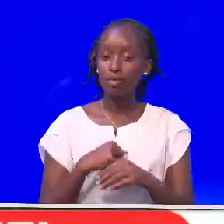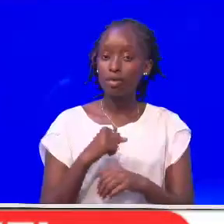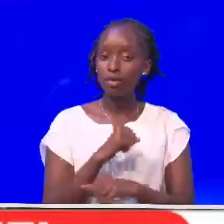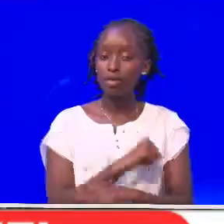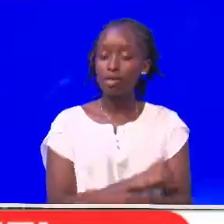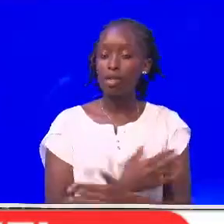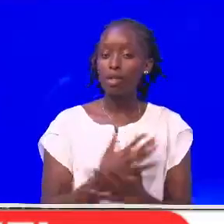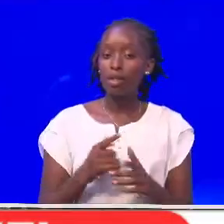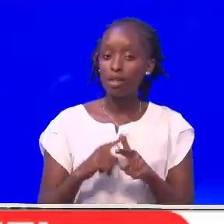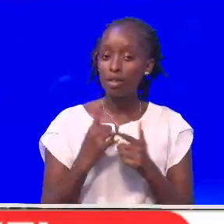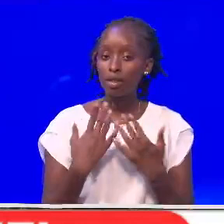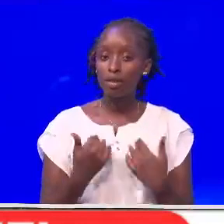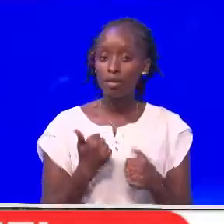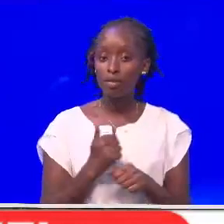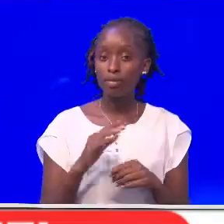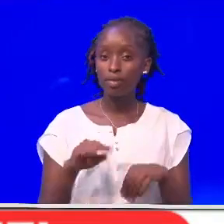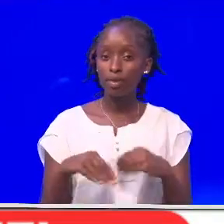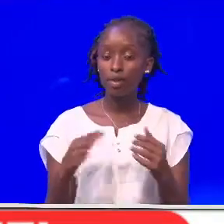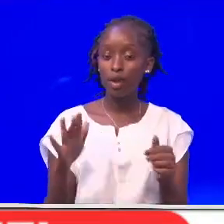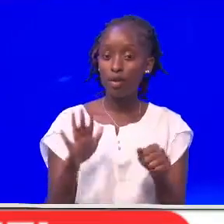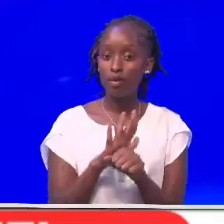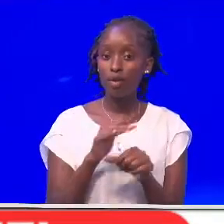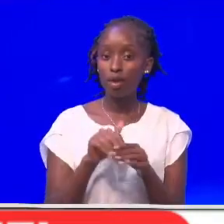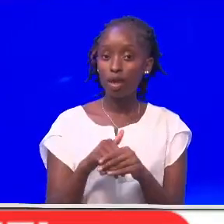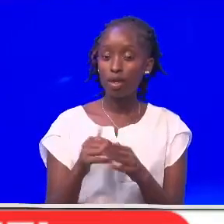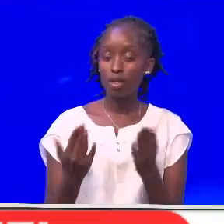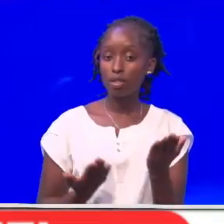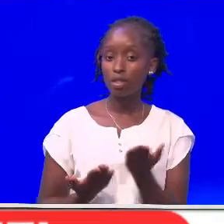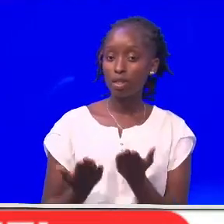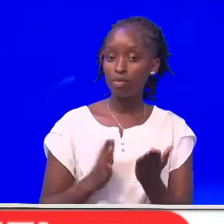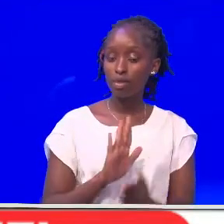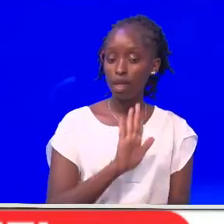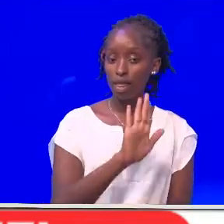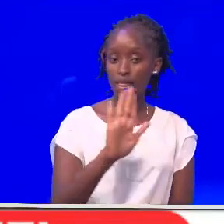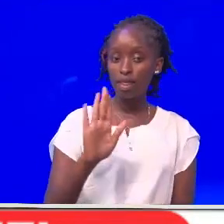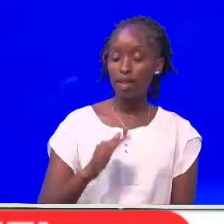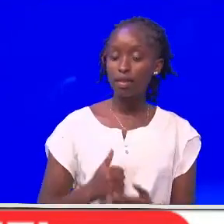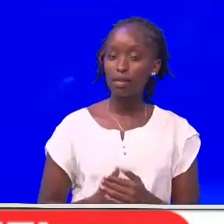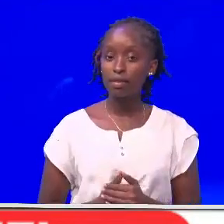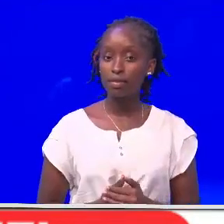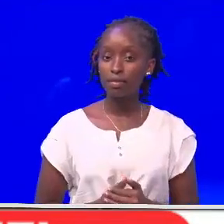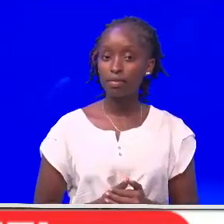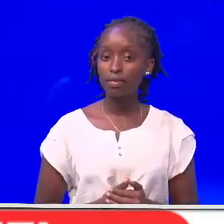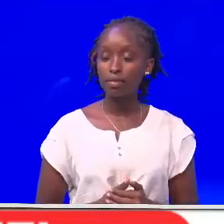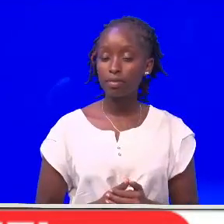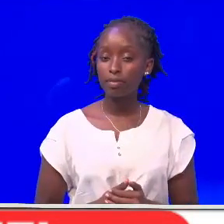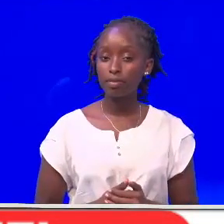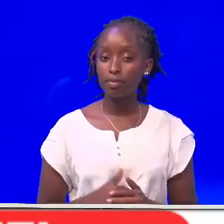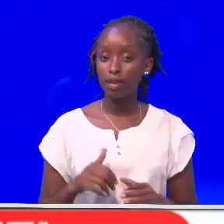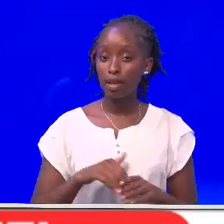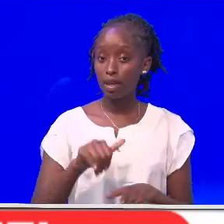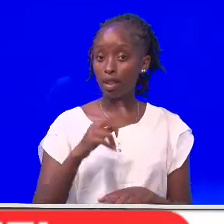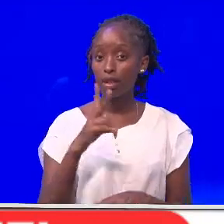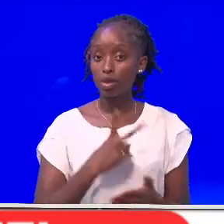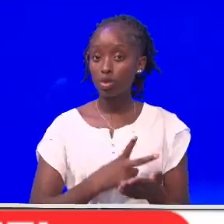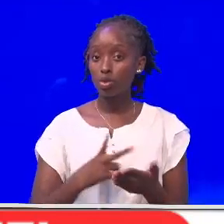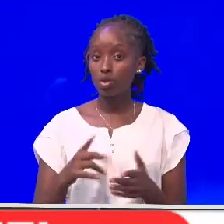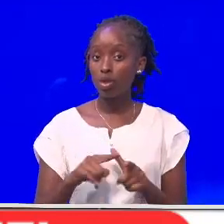kujitolea kikamilifu kwenye huduma zao. In another 2 weeks hawa nao wanakanyaga train.